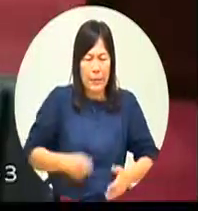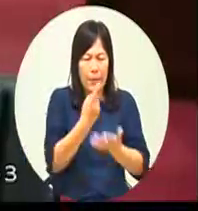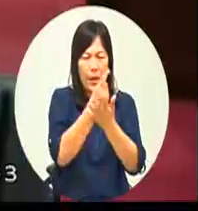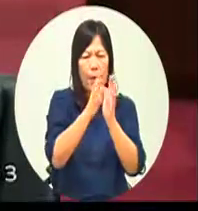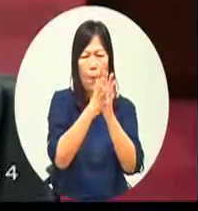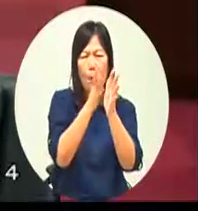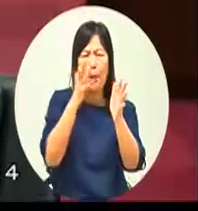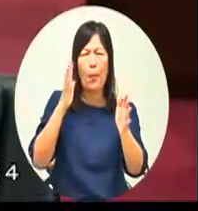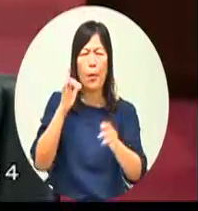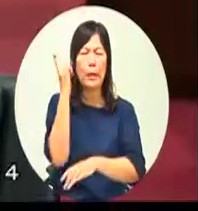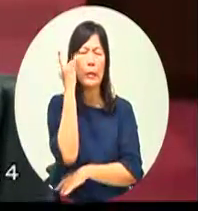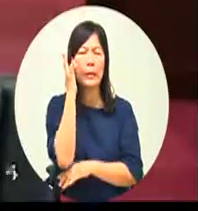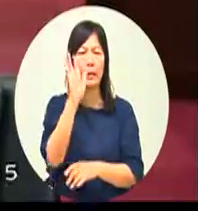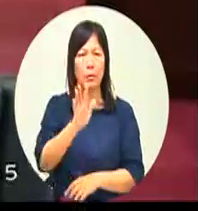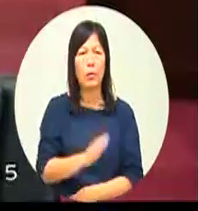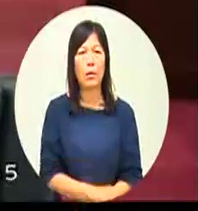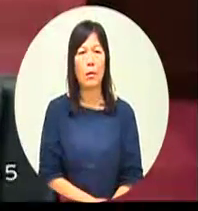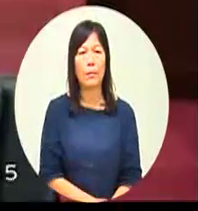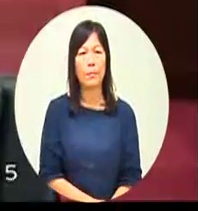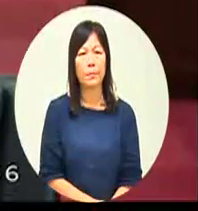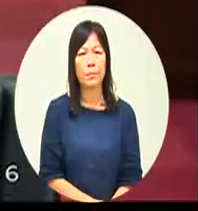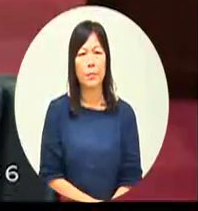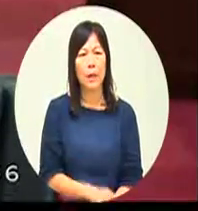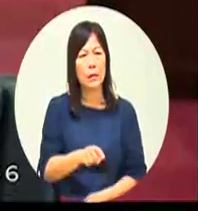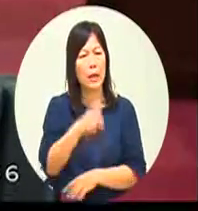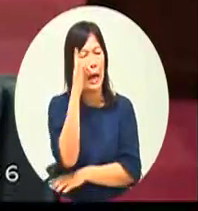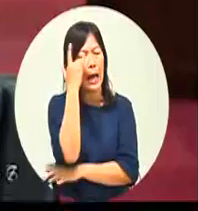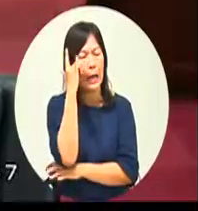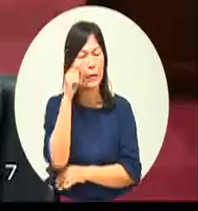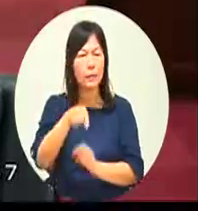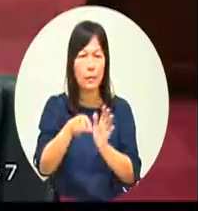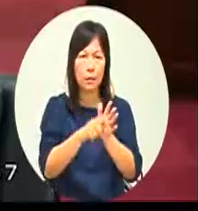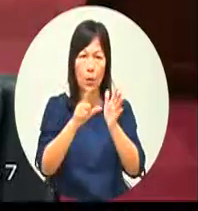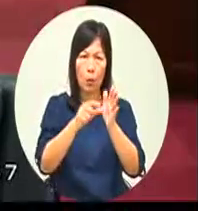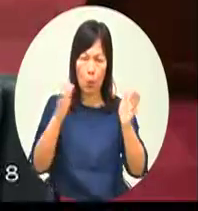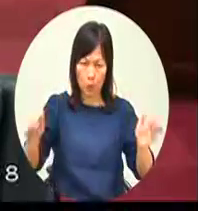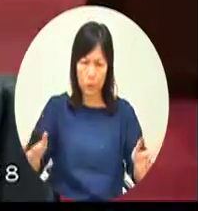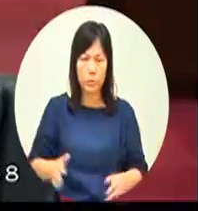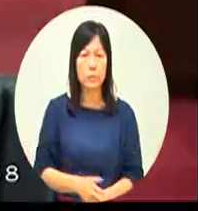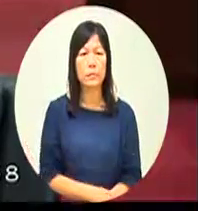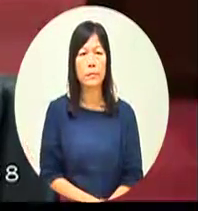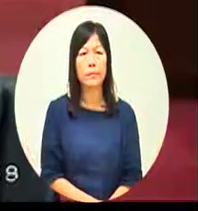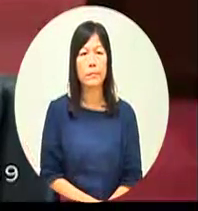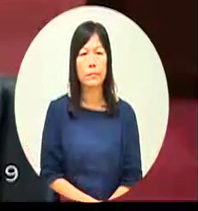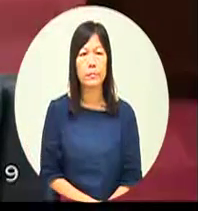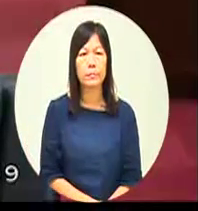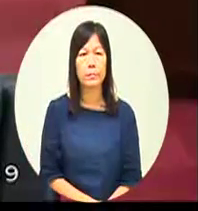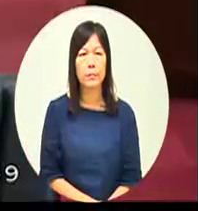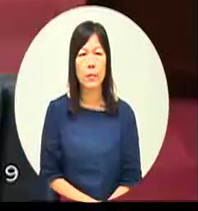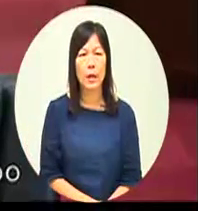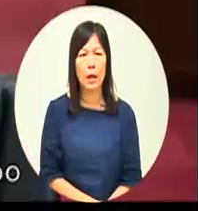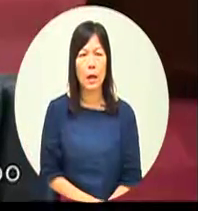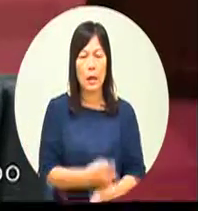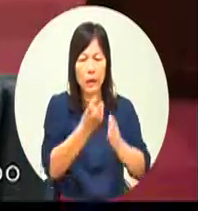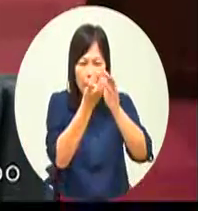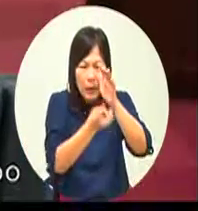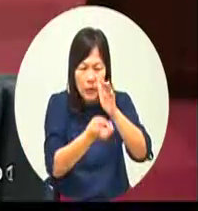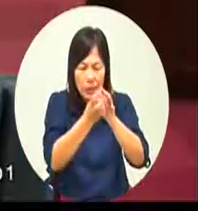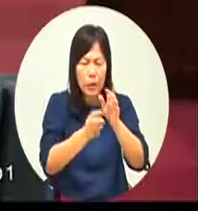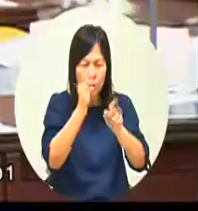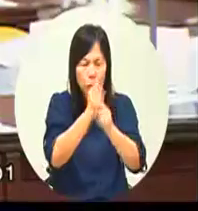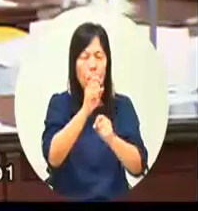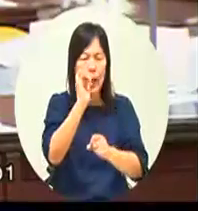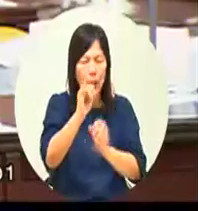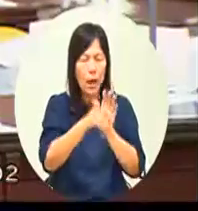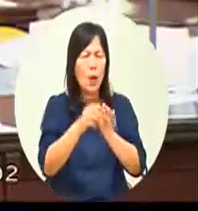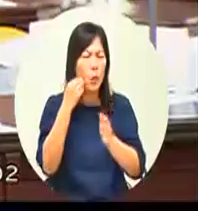队啊。啊，在遐排队的这个过程的，对不对哈？就是讲小块会当先做处理，但是那是